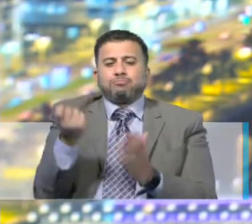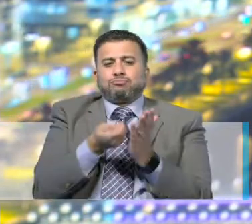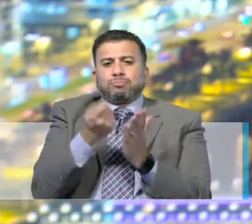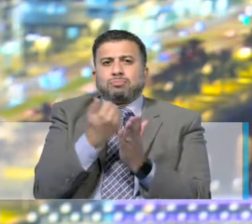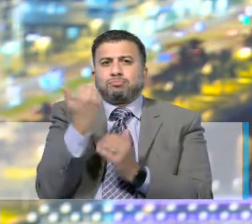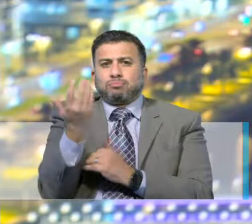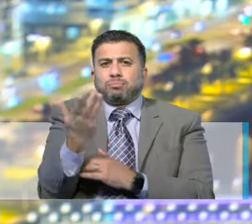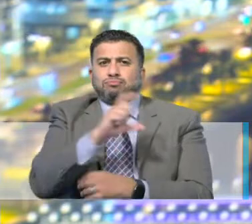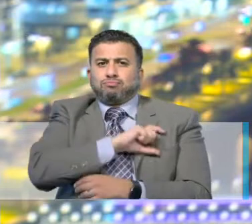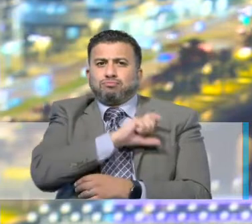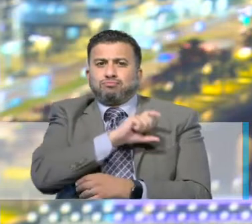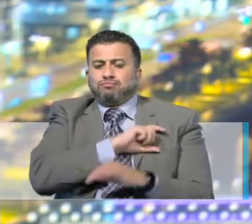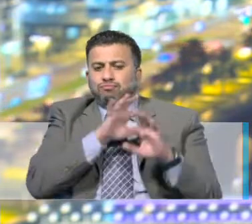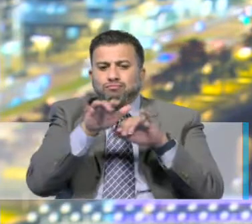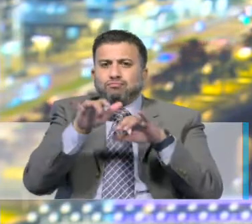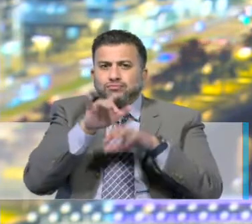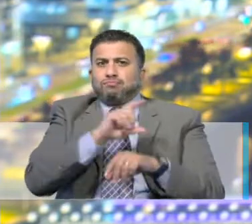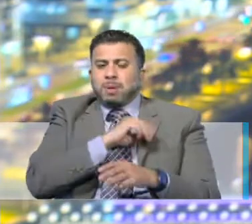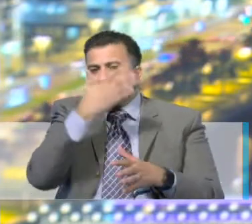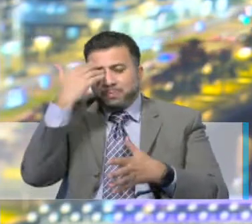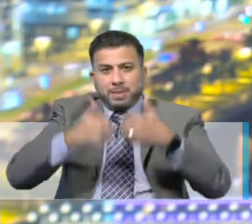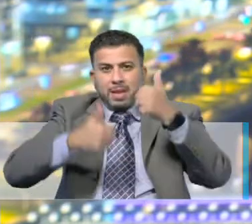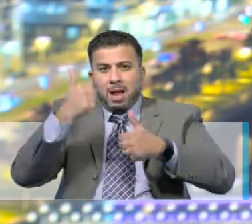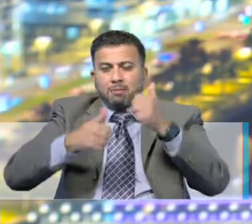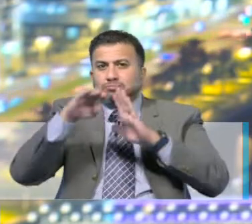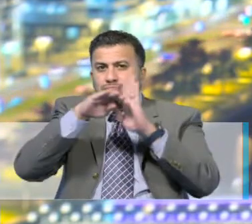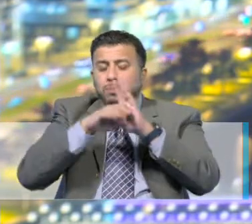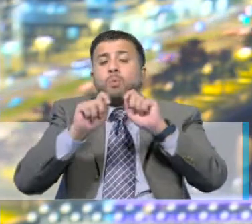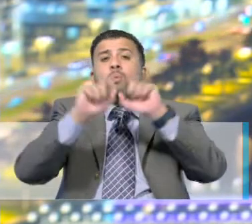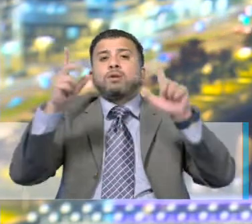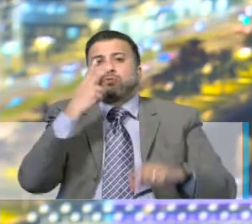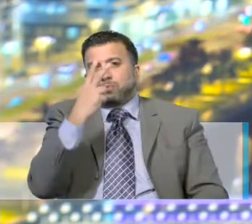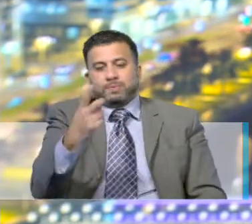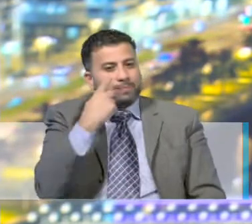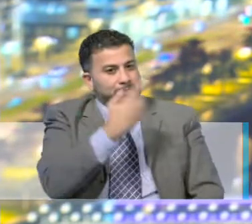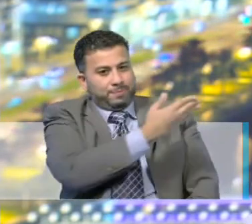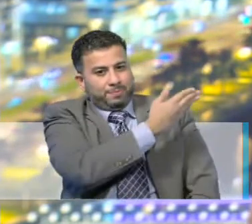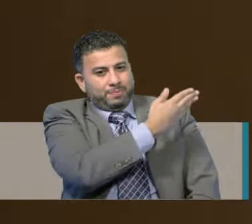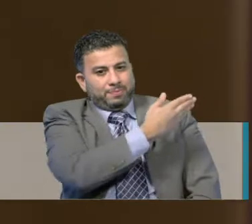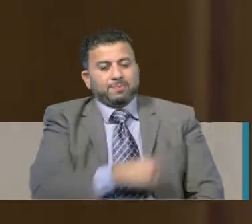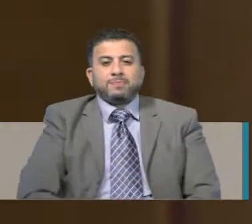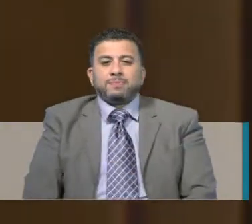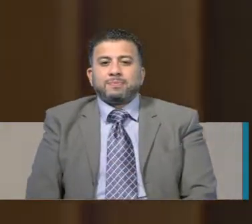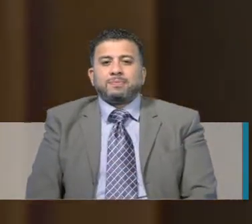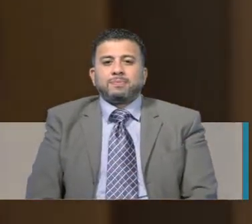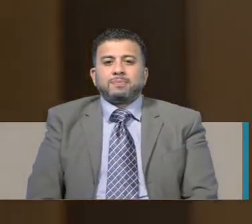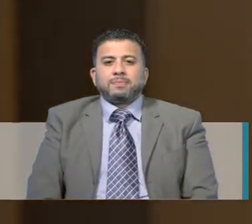الخاص طلبتها وسط إجراءات احترازية، نستعرضها في التقرير التالي.